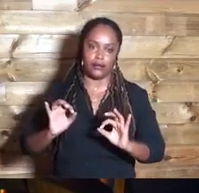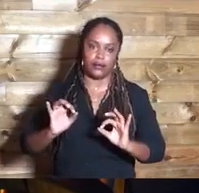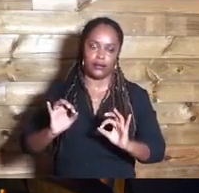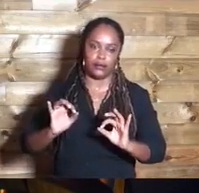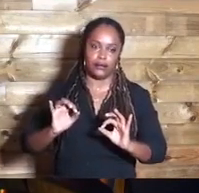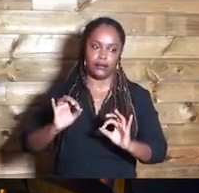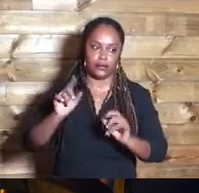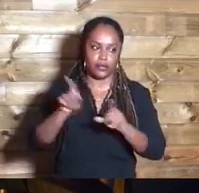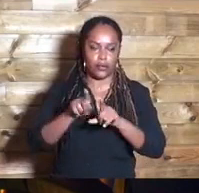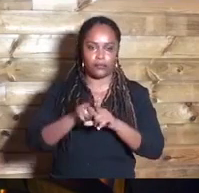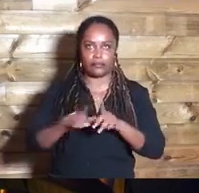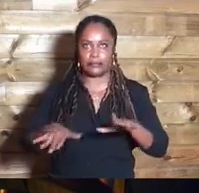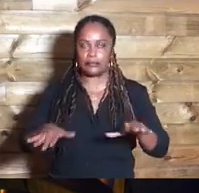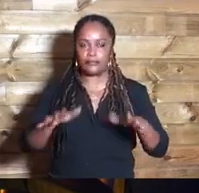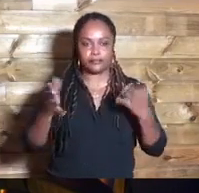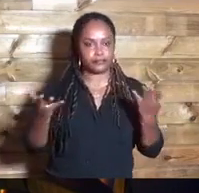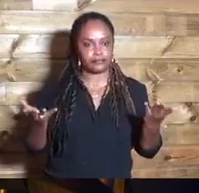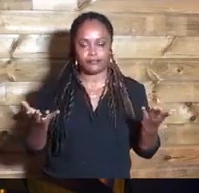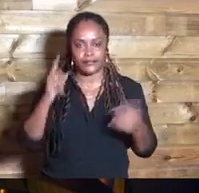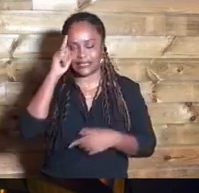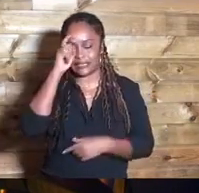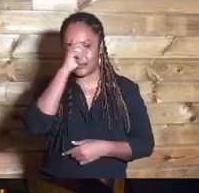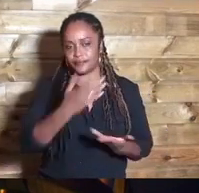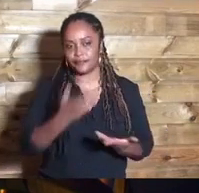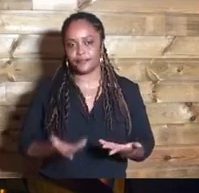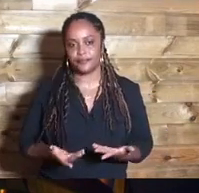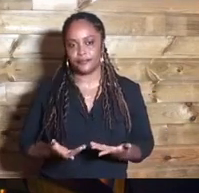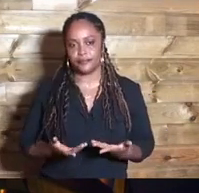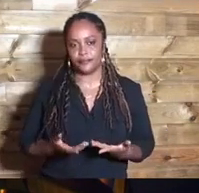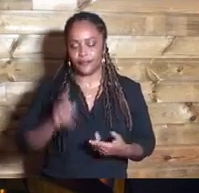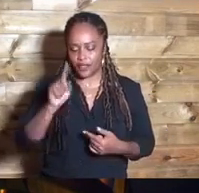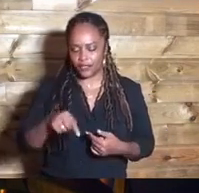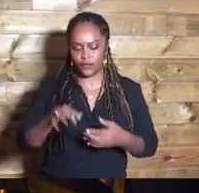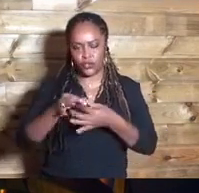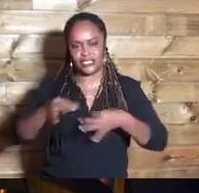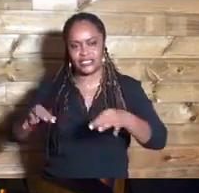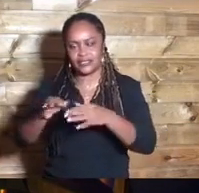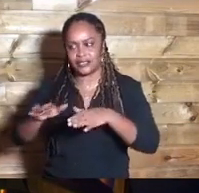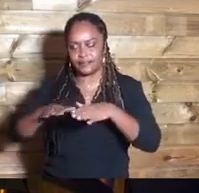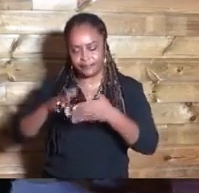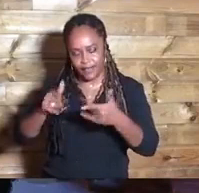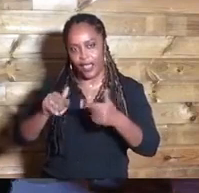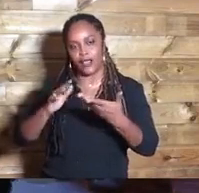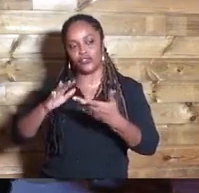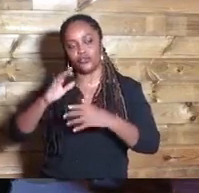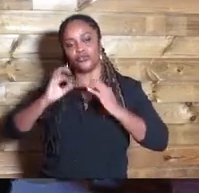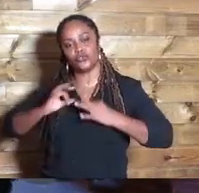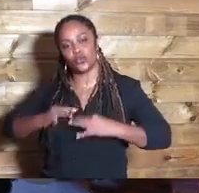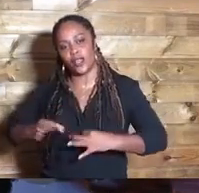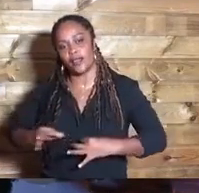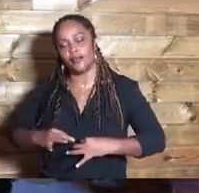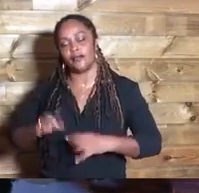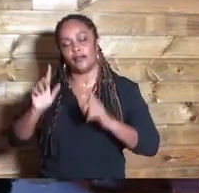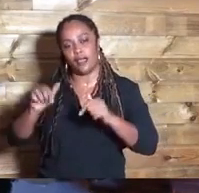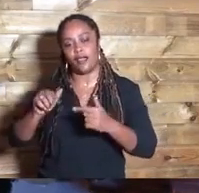Nous allons mettre les moyens pour que le système scolaire permette à nos enfants de grandir, chouquer à dans pays ayo et à dans la